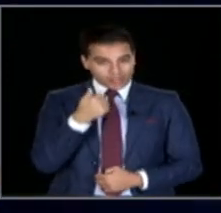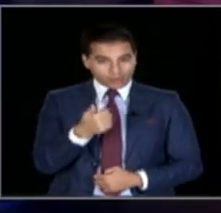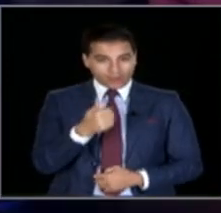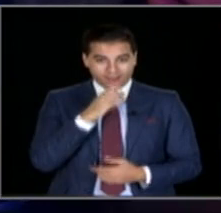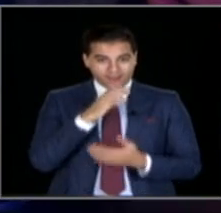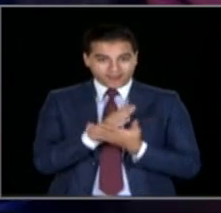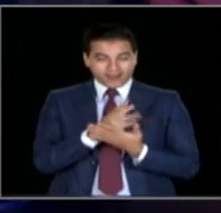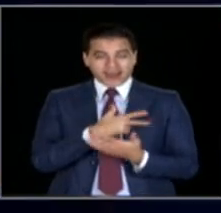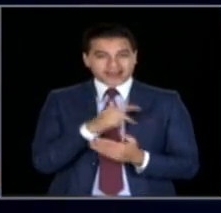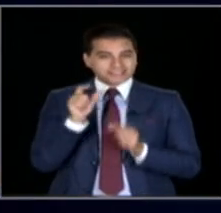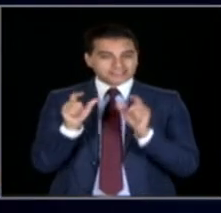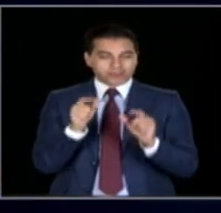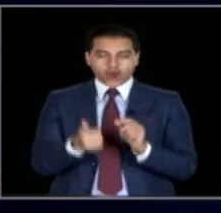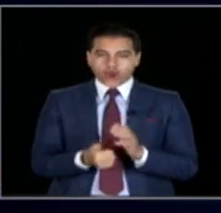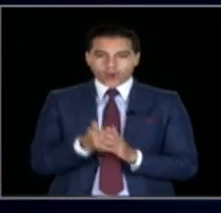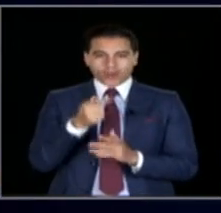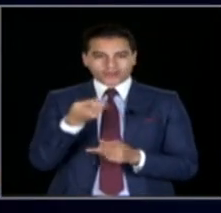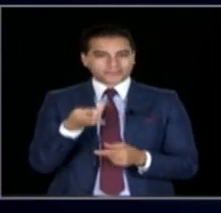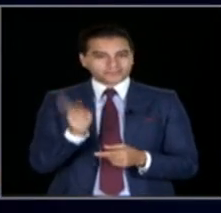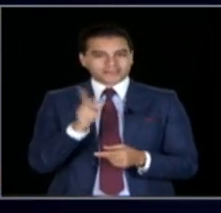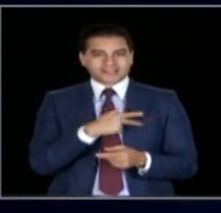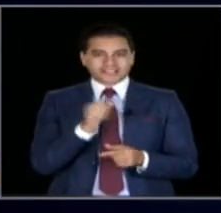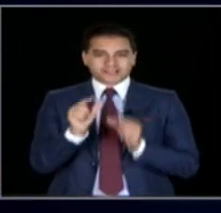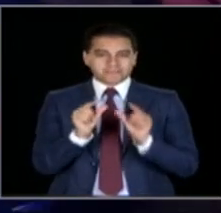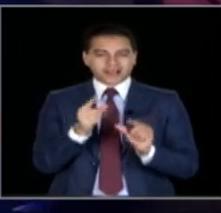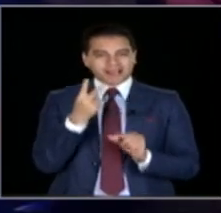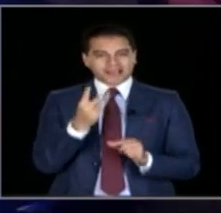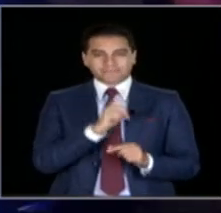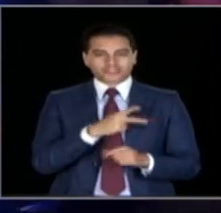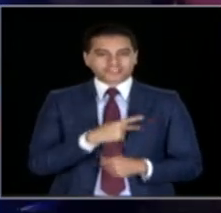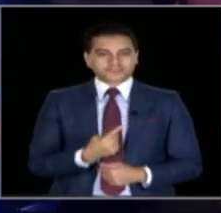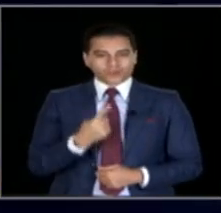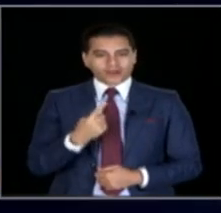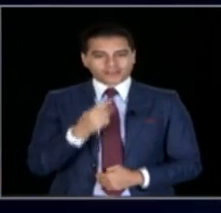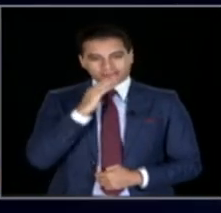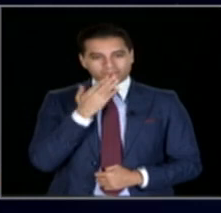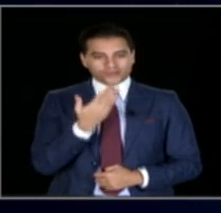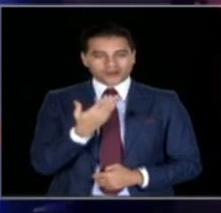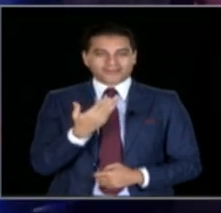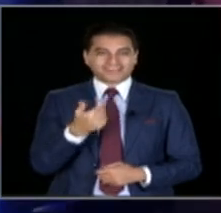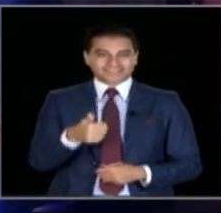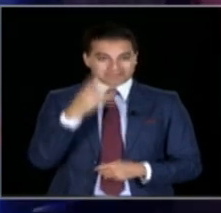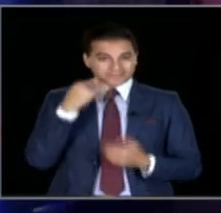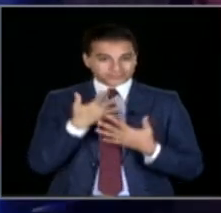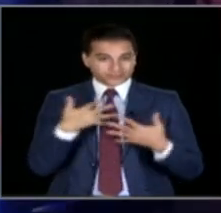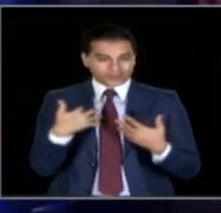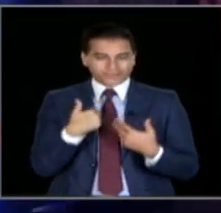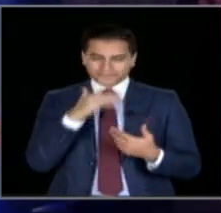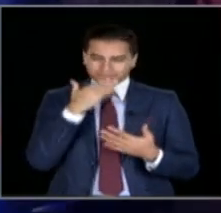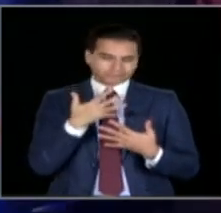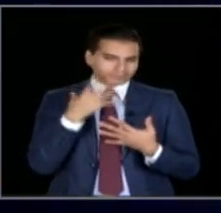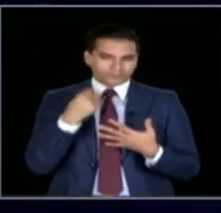حلوين. فانت محظوظة عندك اسمين مش اسم واحد. الحمد لله. مبسوطة؟ الحمد